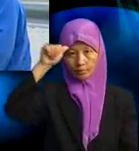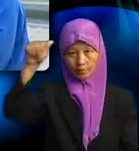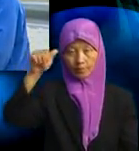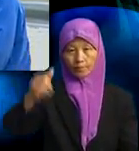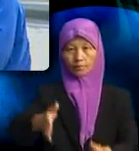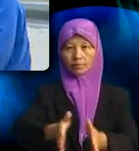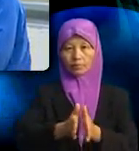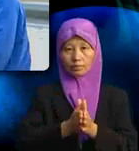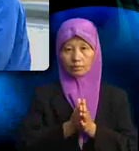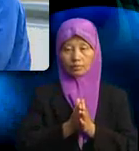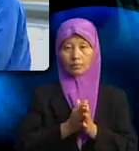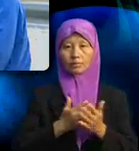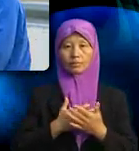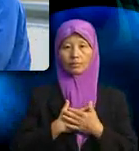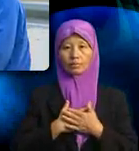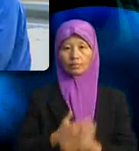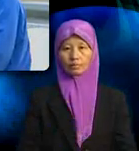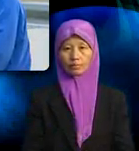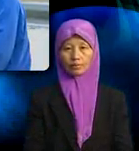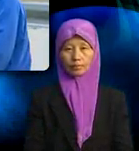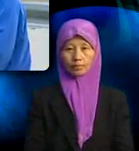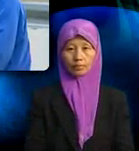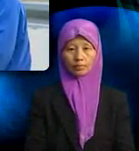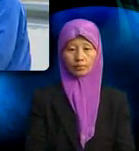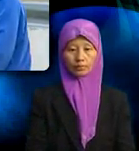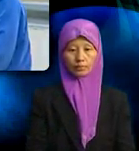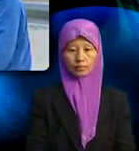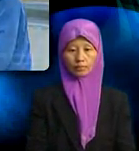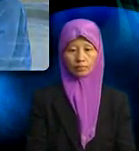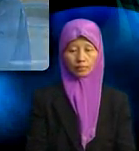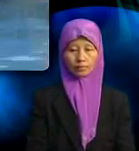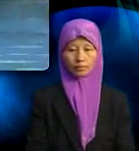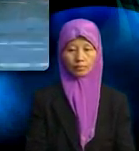taufik wal hidayah. Wassalamualaikum warahmatullahi wabarakatuh.